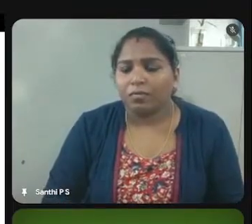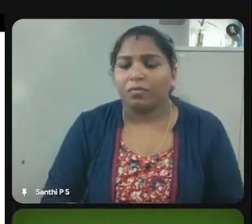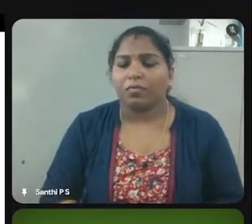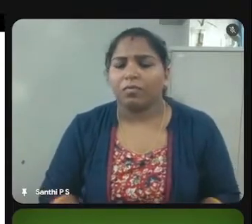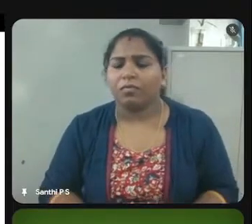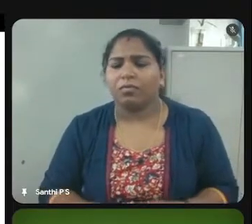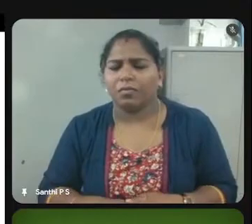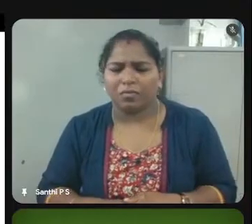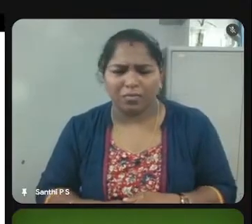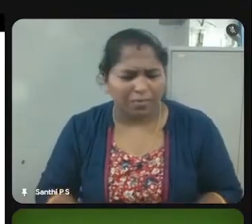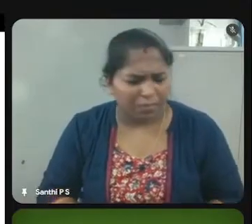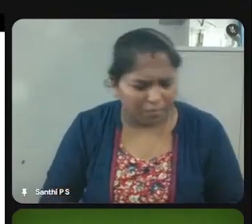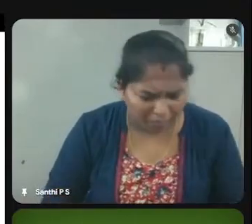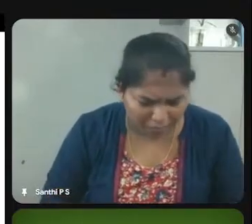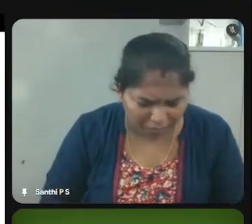കുട്ടികളുടെ